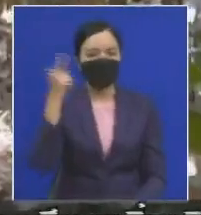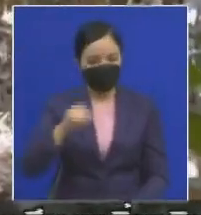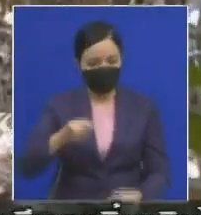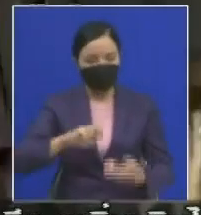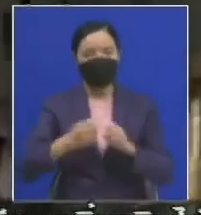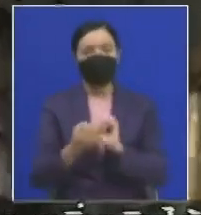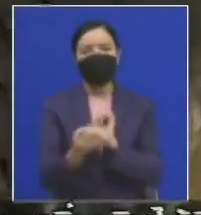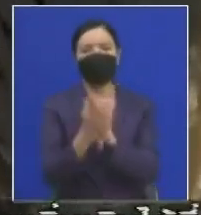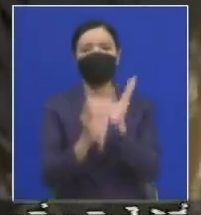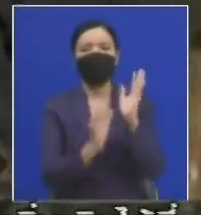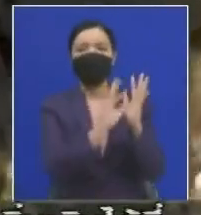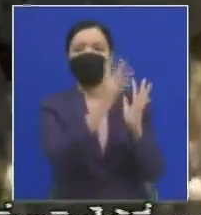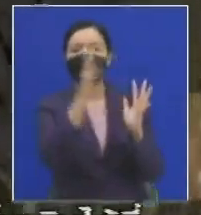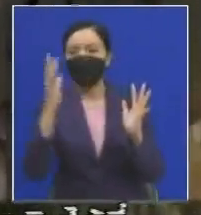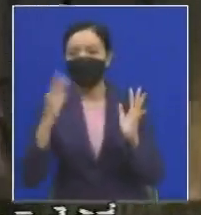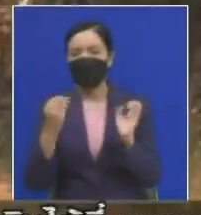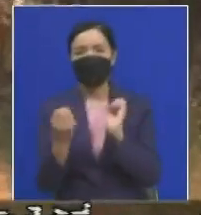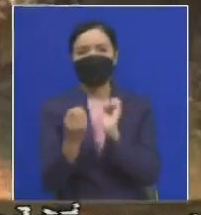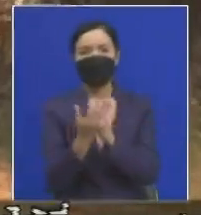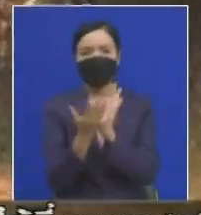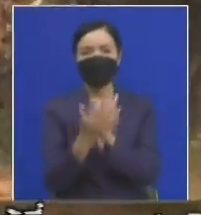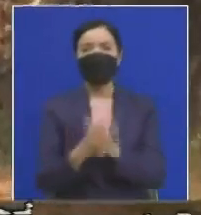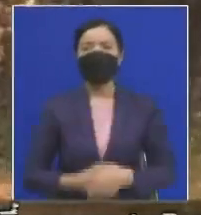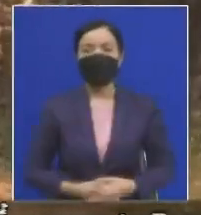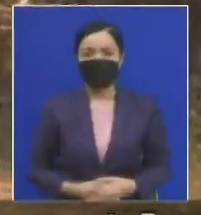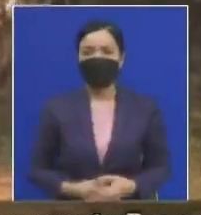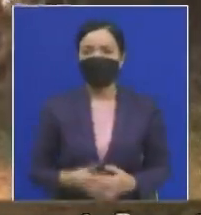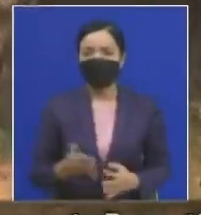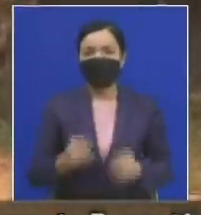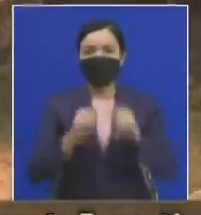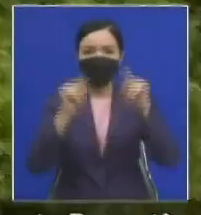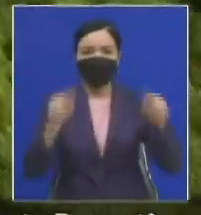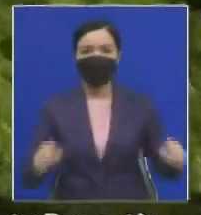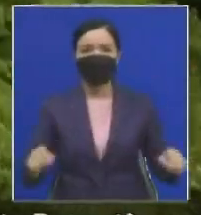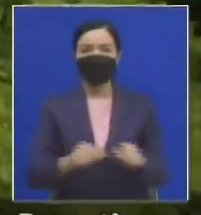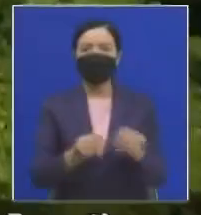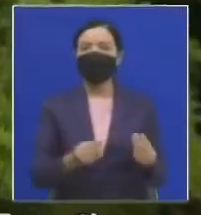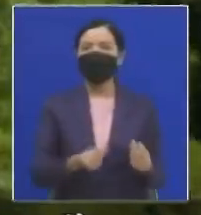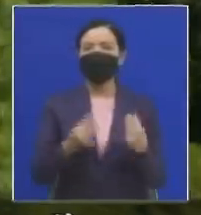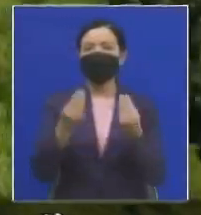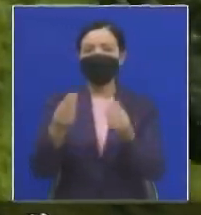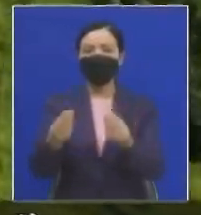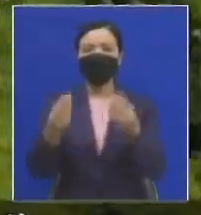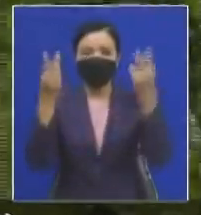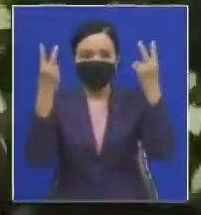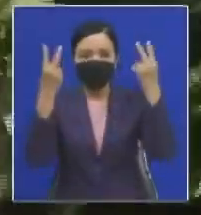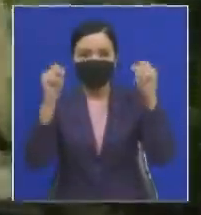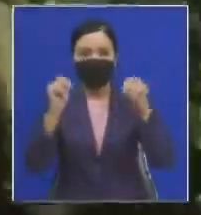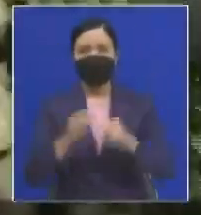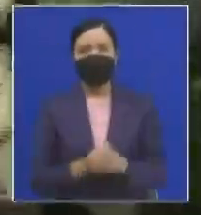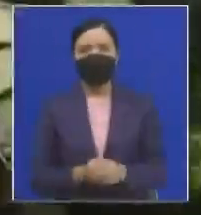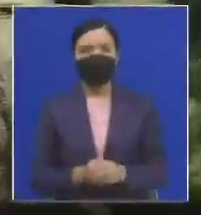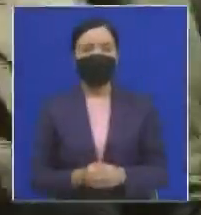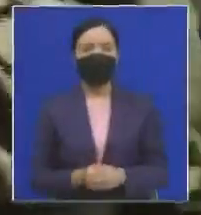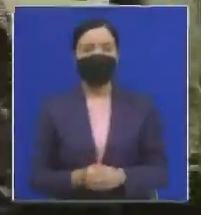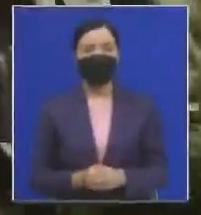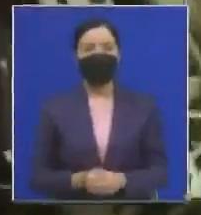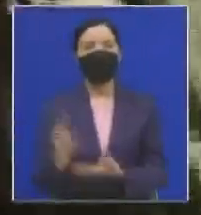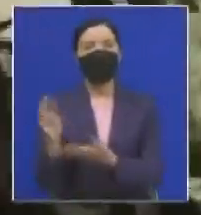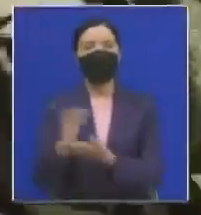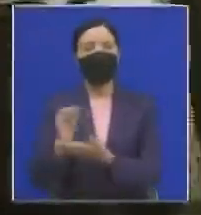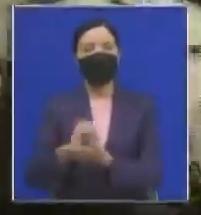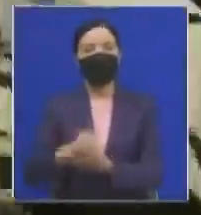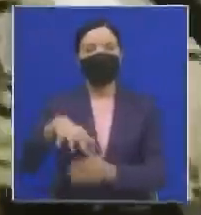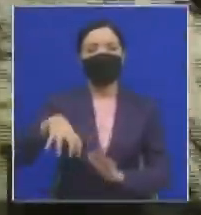เรอง